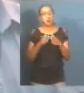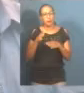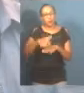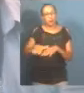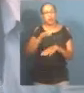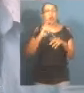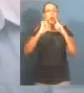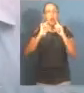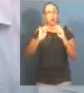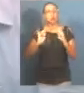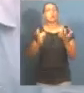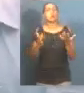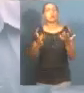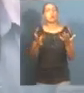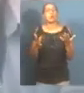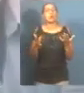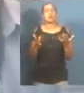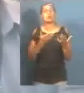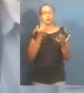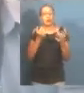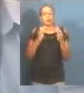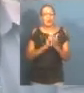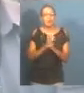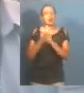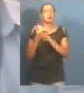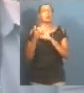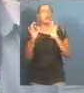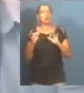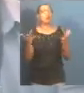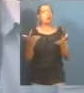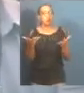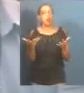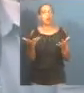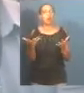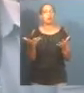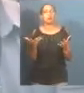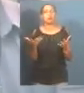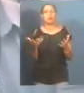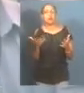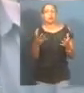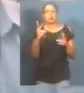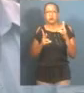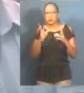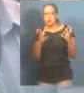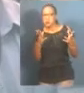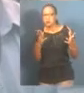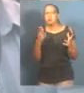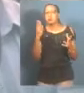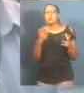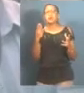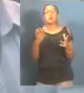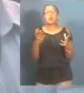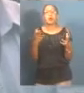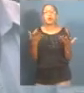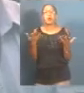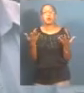efforts sur là où nous avons besoin d'évolution. Et puis peut-être, si c'est nécessaire qu'il y ait de la concertation,